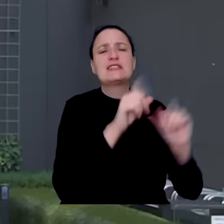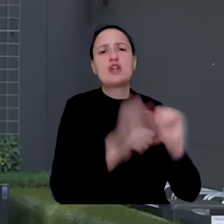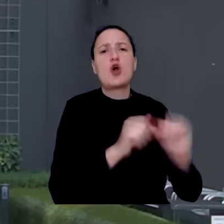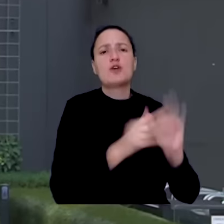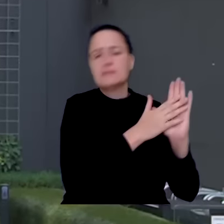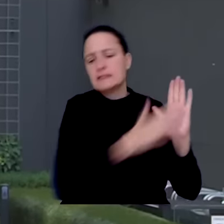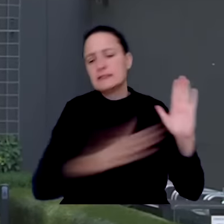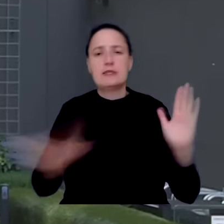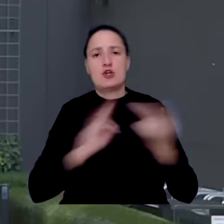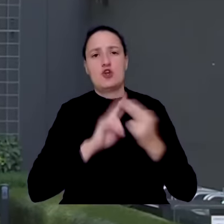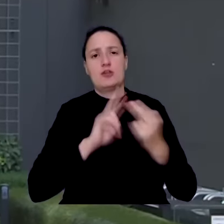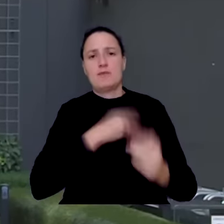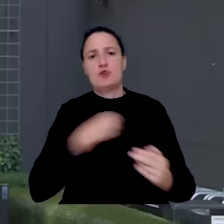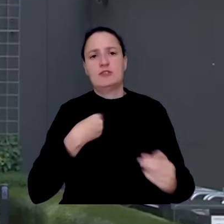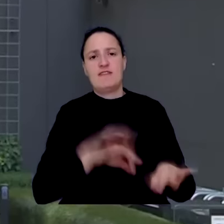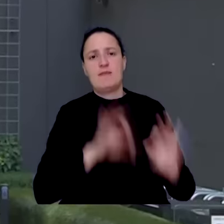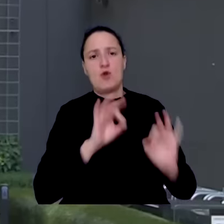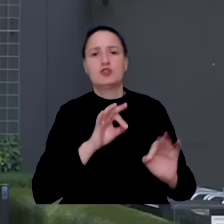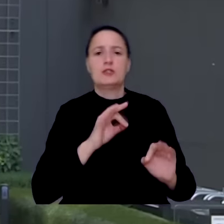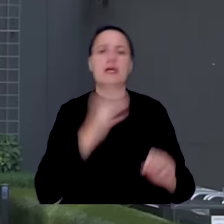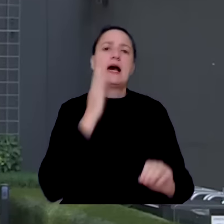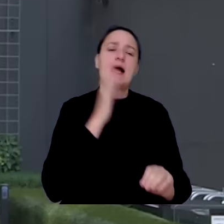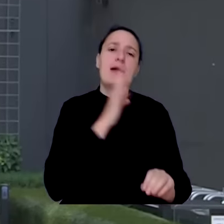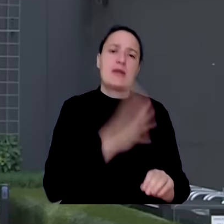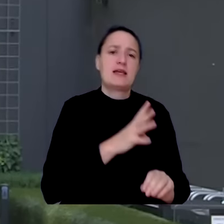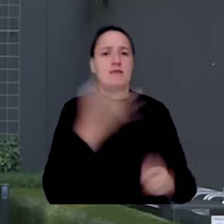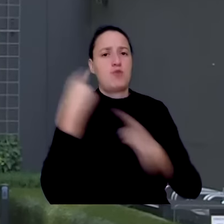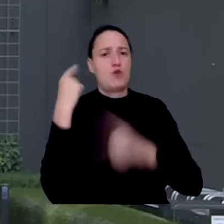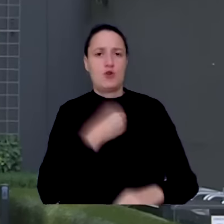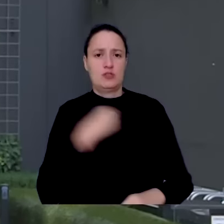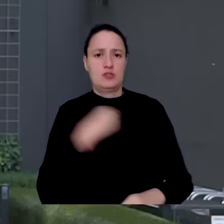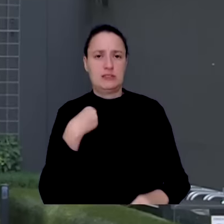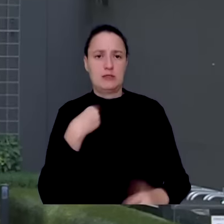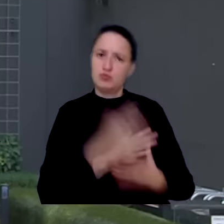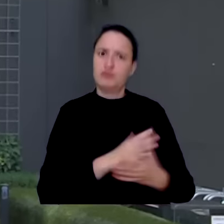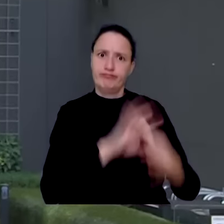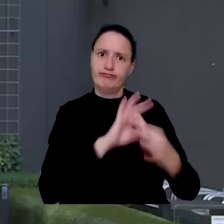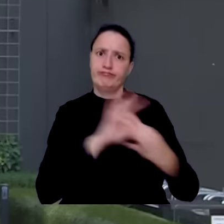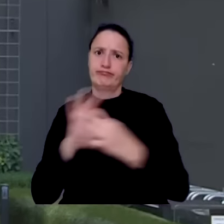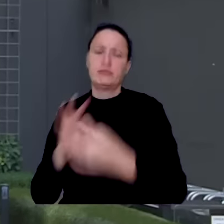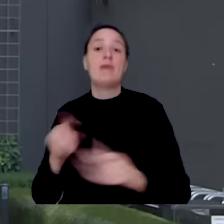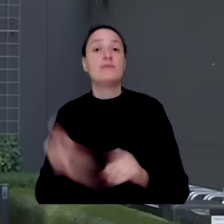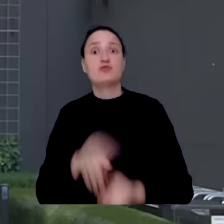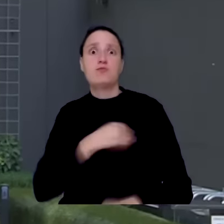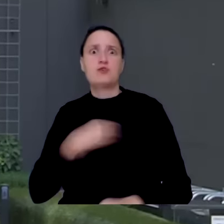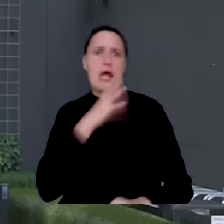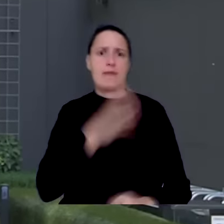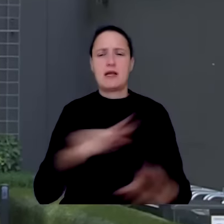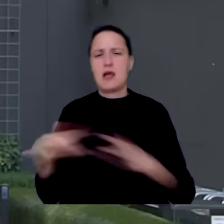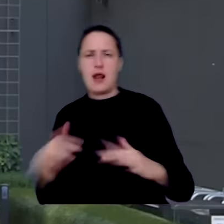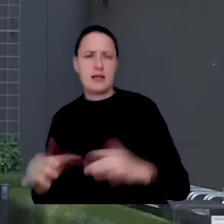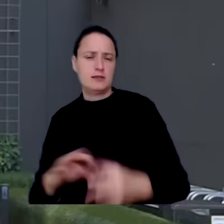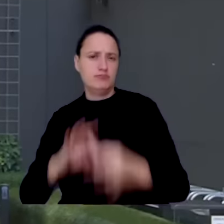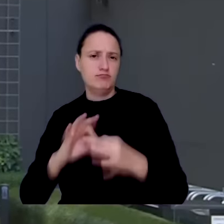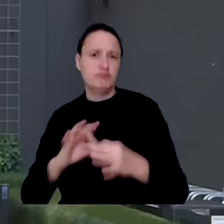z polskimi wyborcami, z Amerykanami polskiego pochodzenia. Zbudował bardzo ścisłe relacje z Polską, postawił na Polskę w czasie swojej